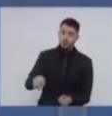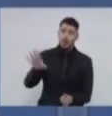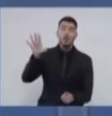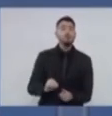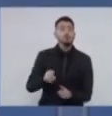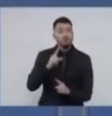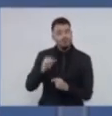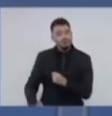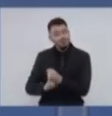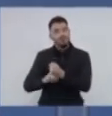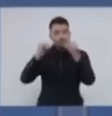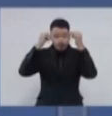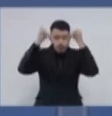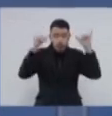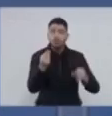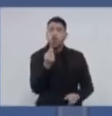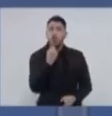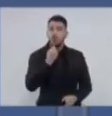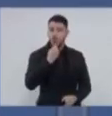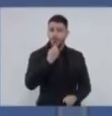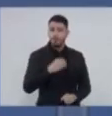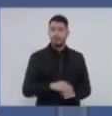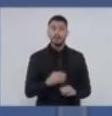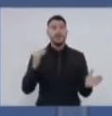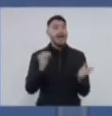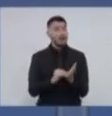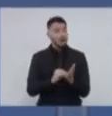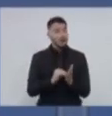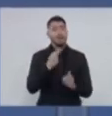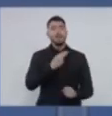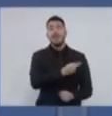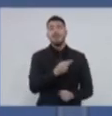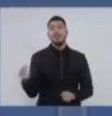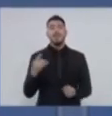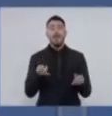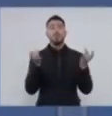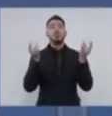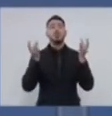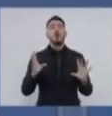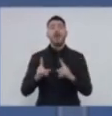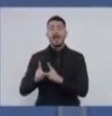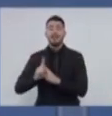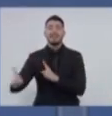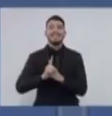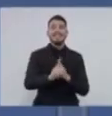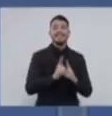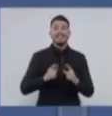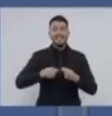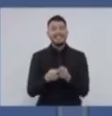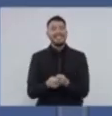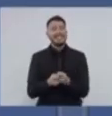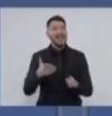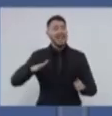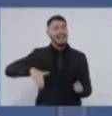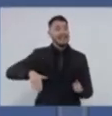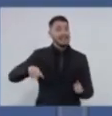βεβαίως αναμένουμε και για το μεταφορικό ισοδύναμο στην μεταφορά ζωοτροφών που που αφορά την κρήτη η υλοποίηση του